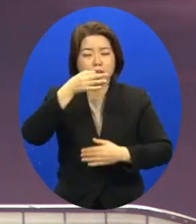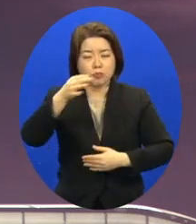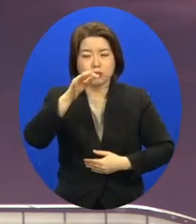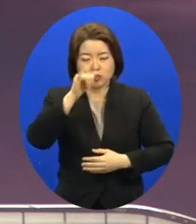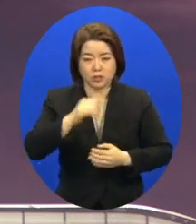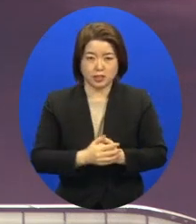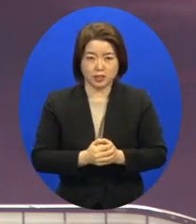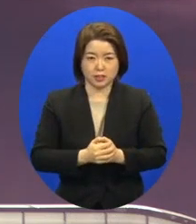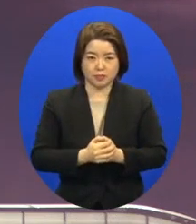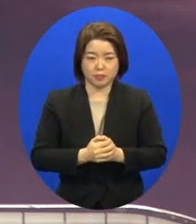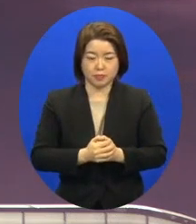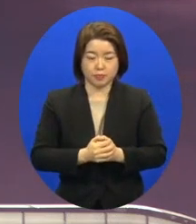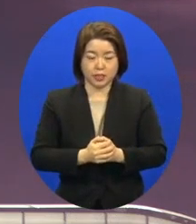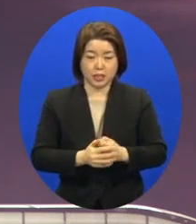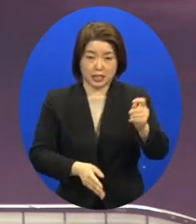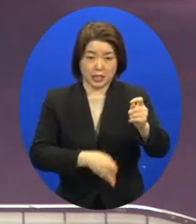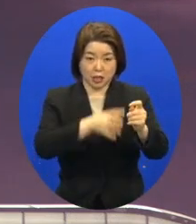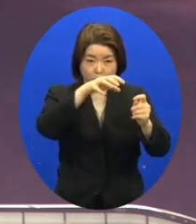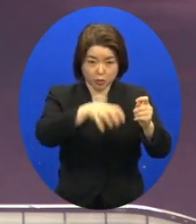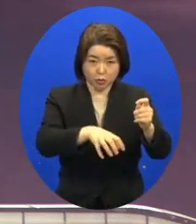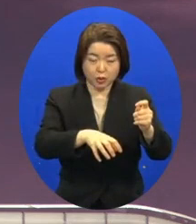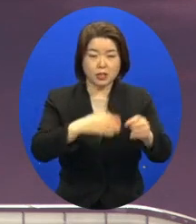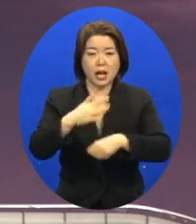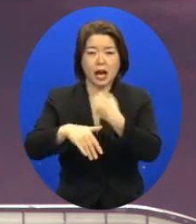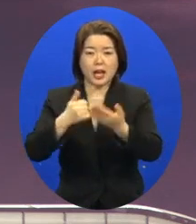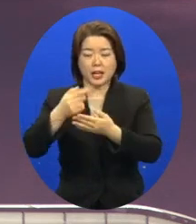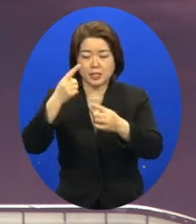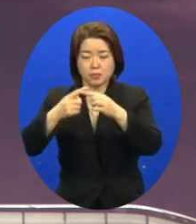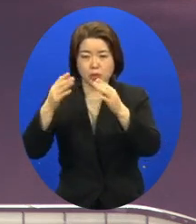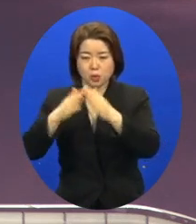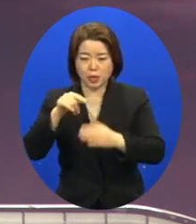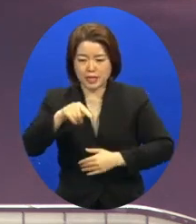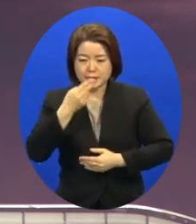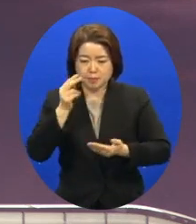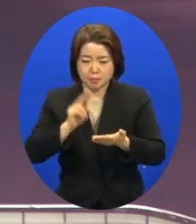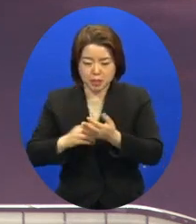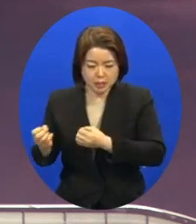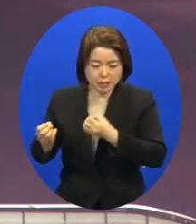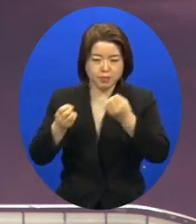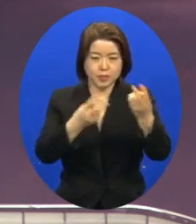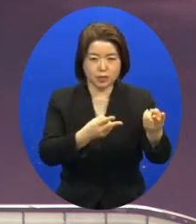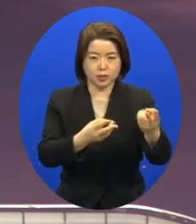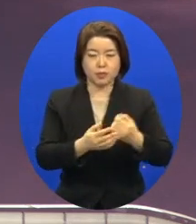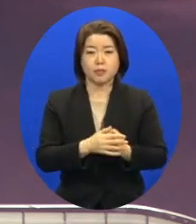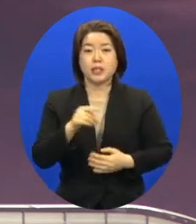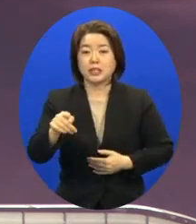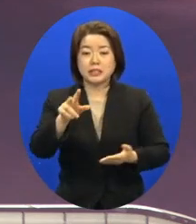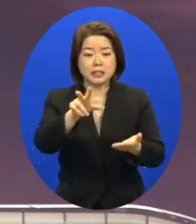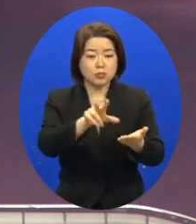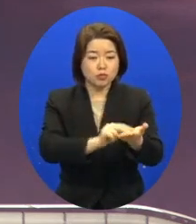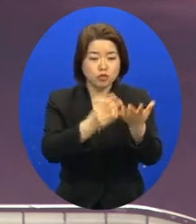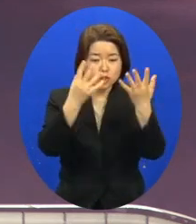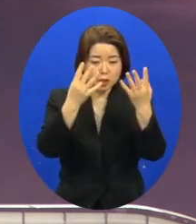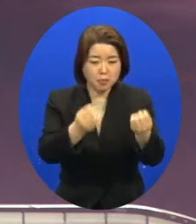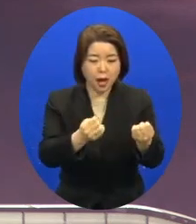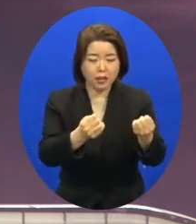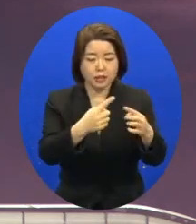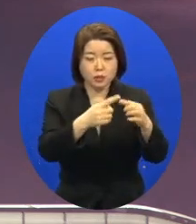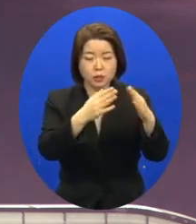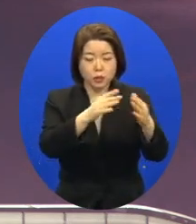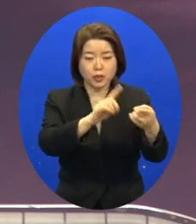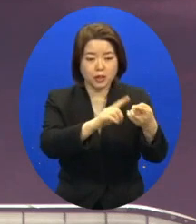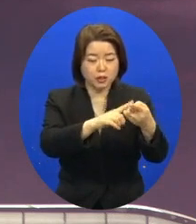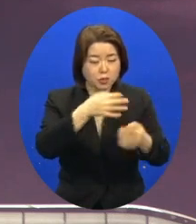말씀에 고린도에 있는 하나님의 교회에 이 편지를 씁니다. 그 문제 많은 교회를 하나님의 교회라고